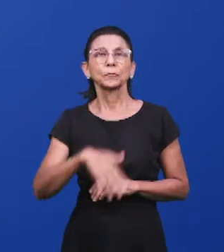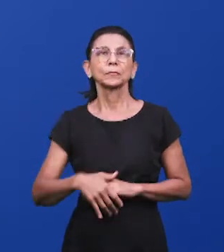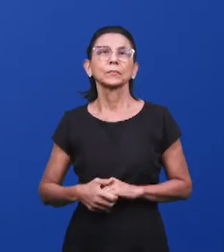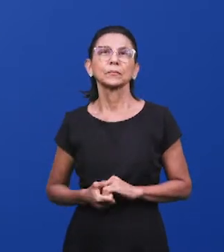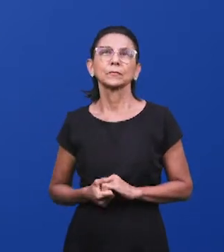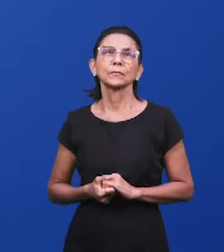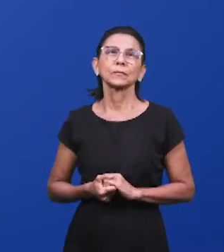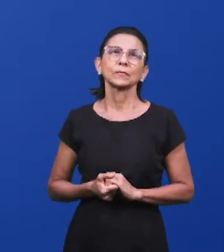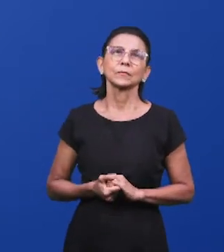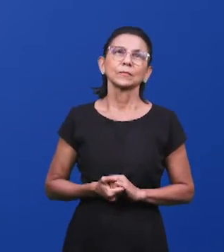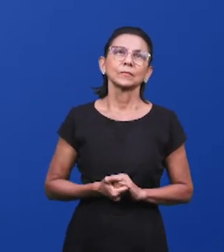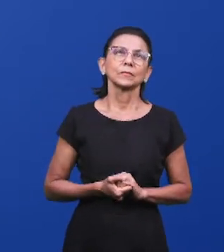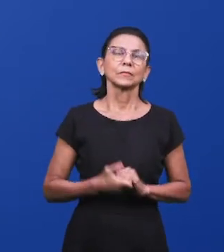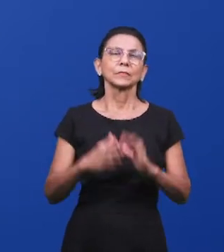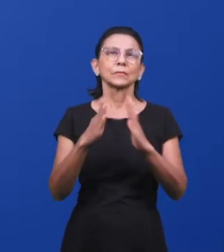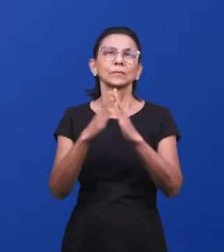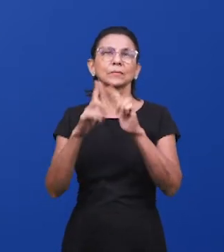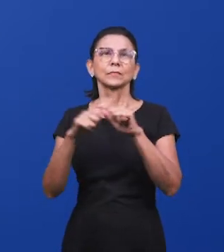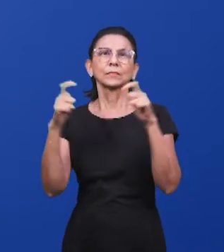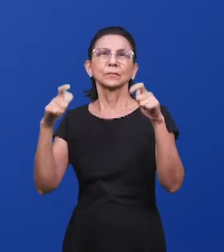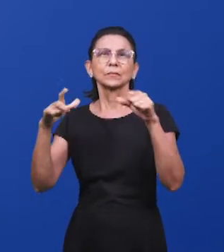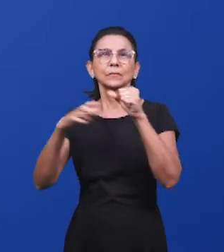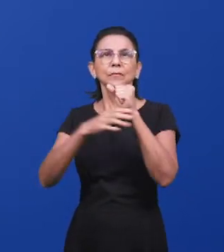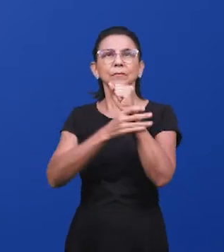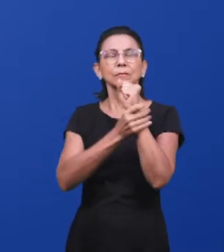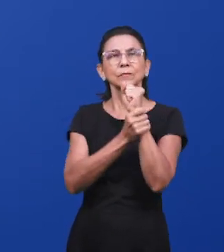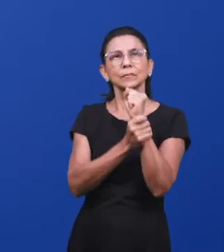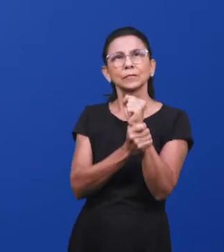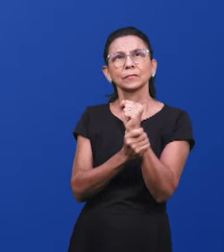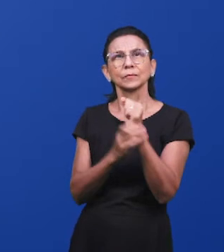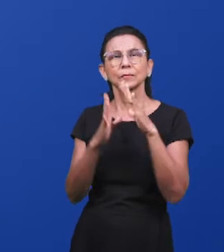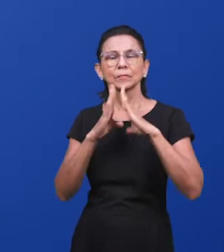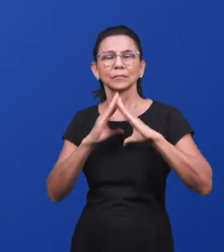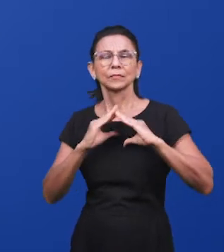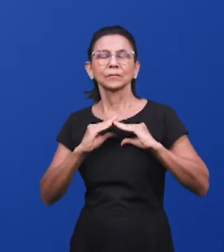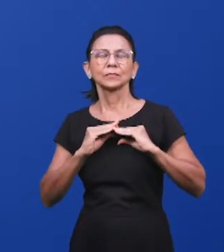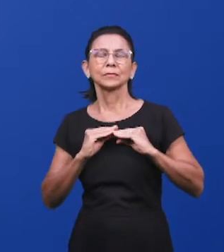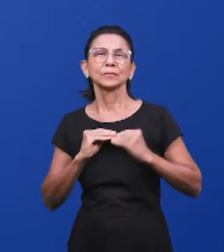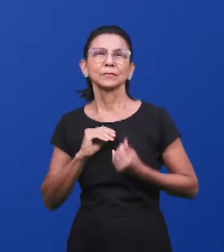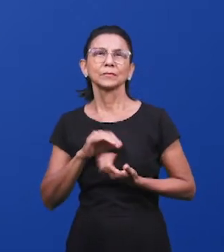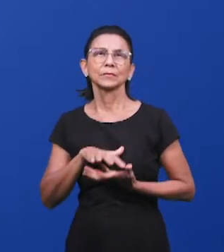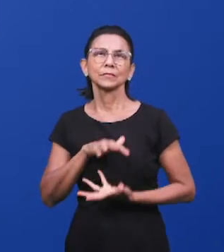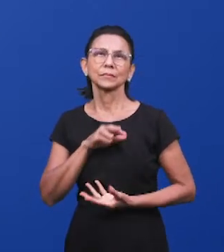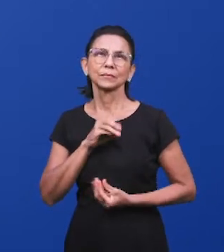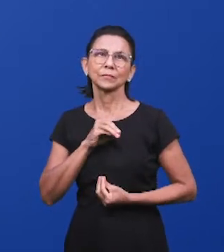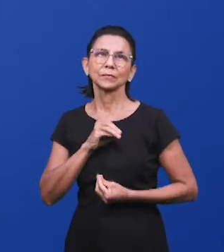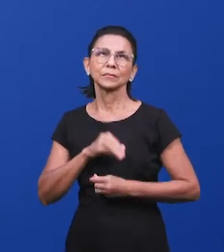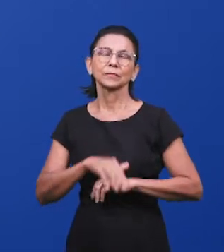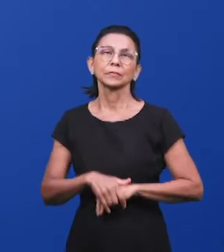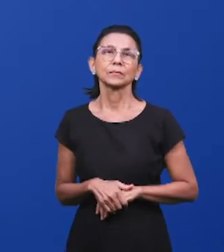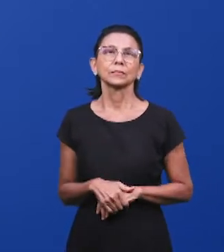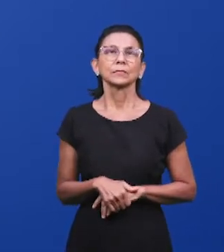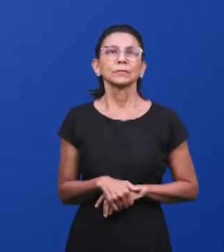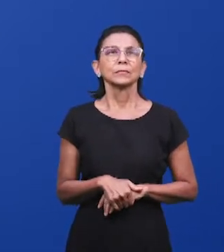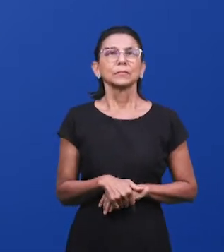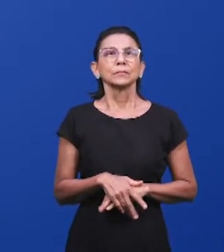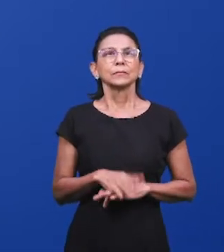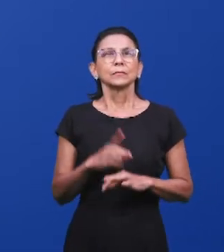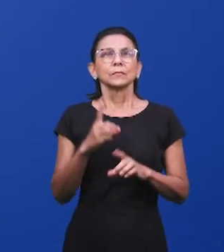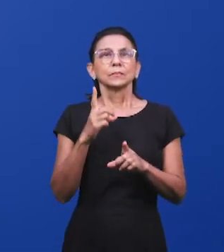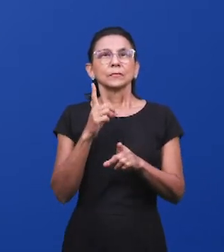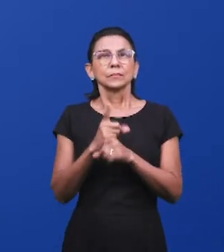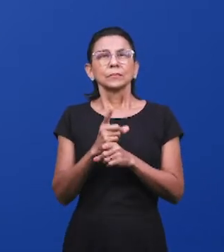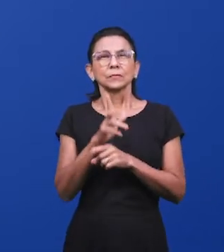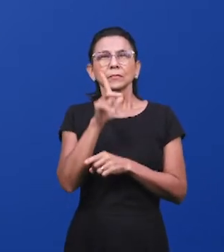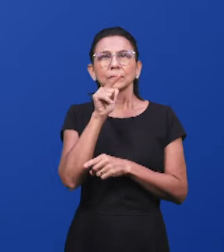La Chiesa è un luogo sicuro e di sollievo, in cui si può trovare l'acqua